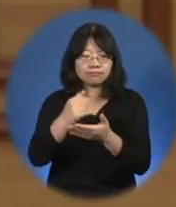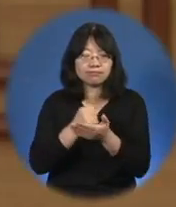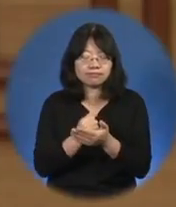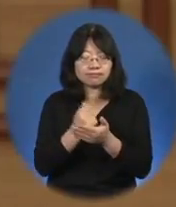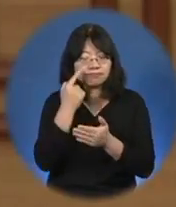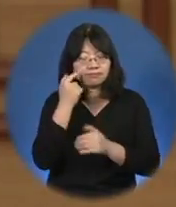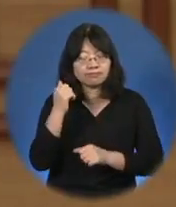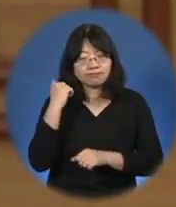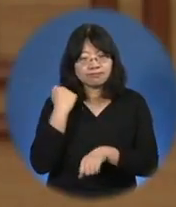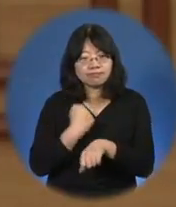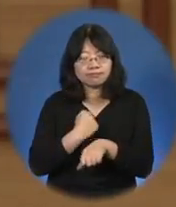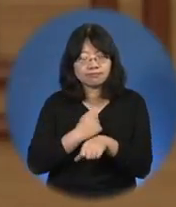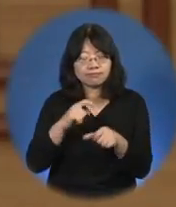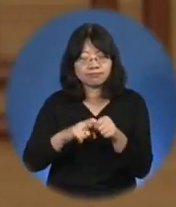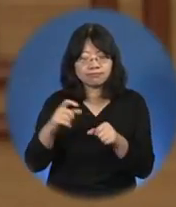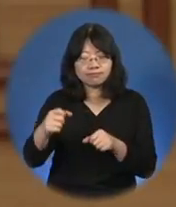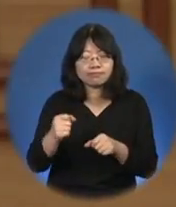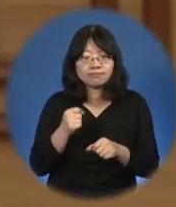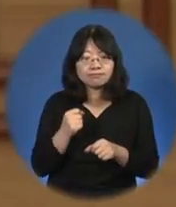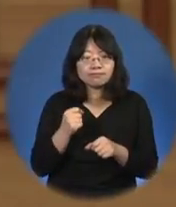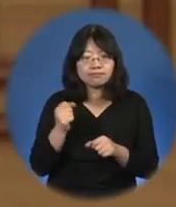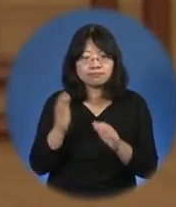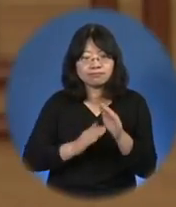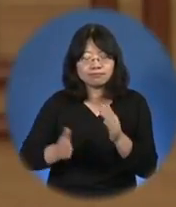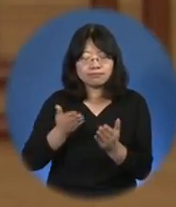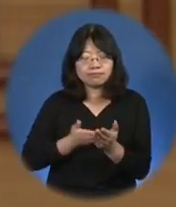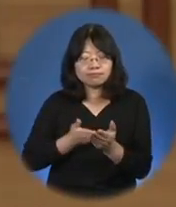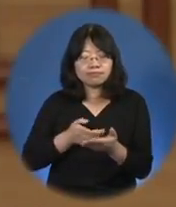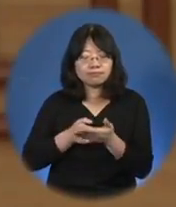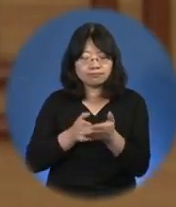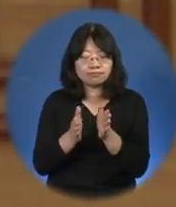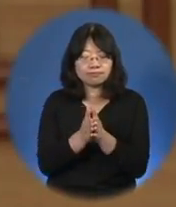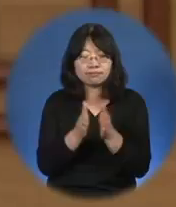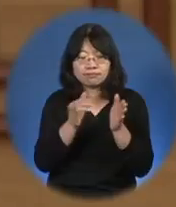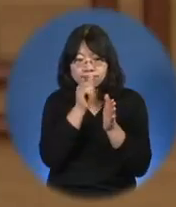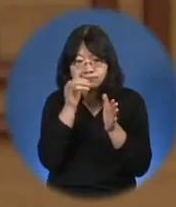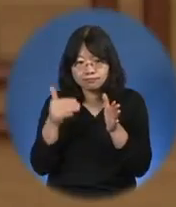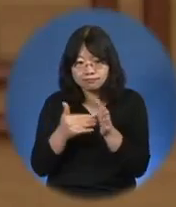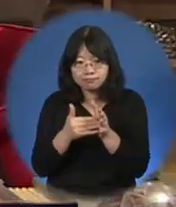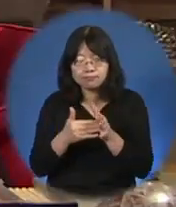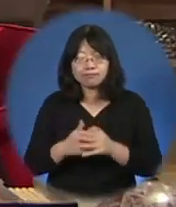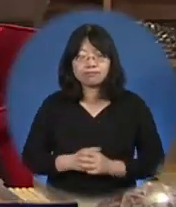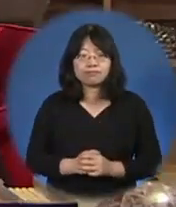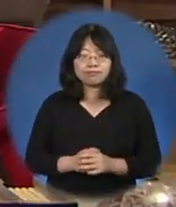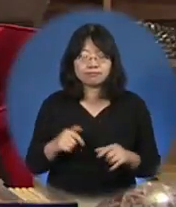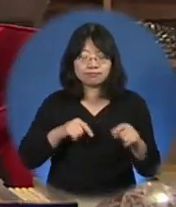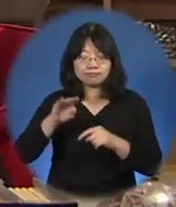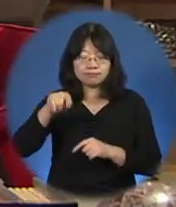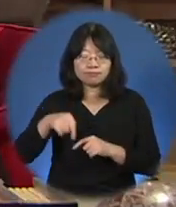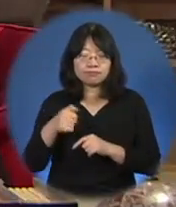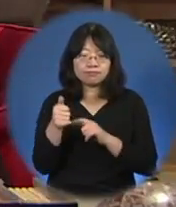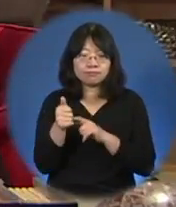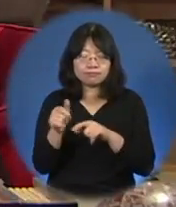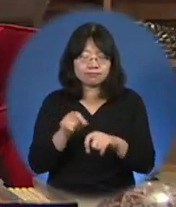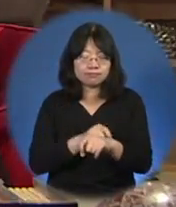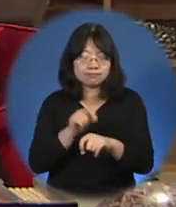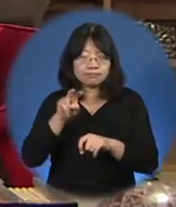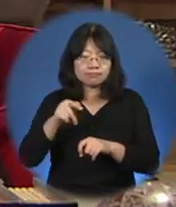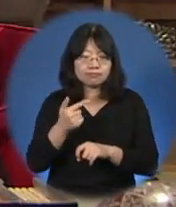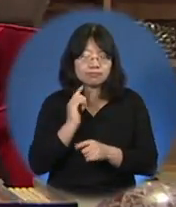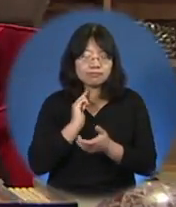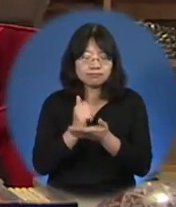거쳐서 하자라고 하는 취지에서 공론화가 시작이 됐다 네. 이렇게 말씀드립니다. 행정부가 특히 이제